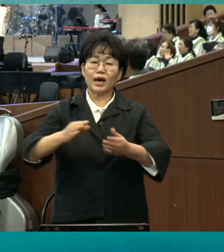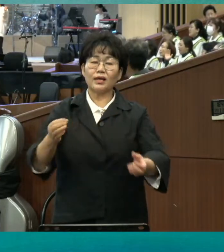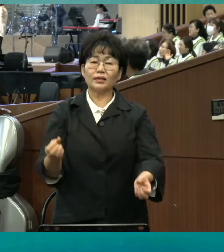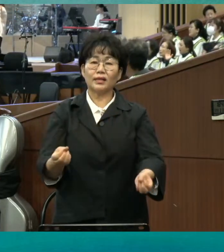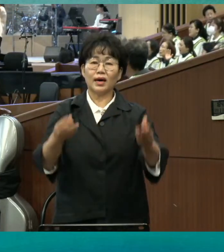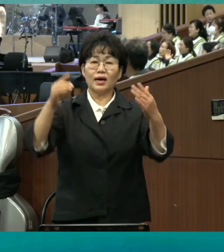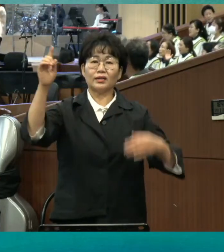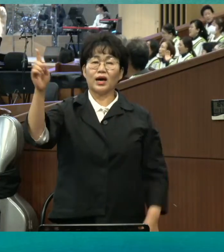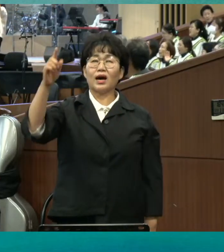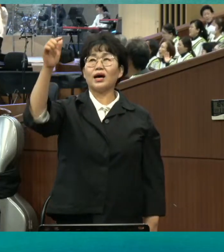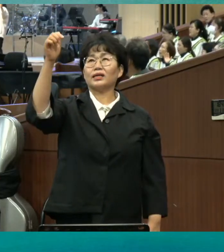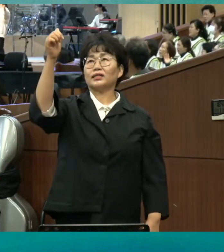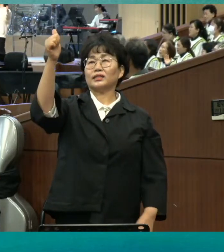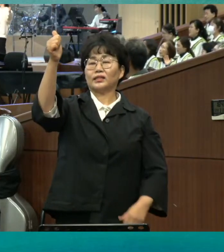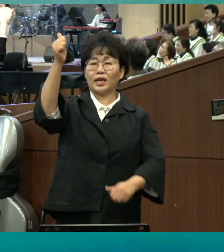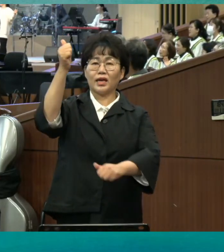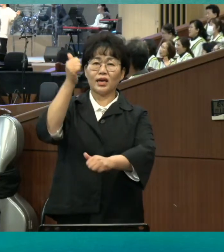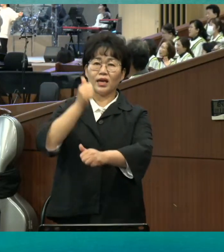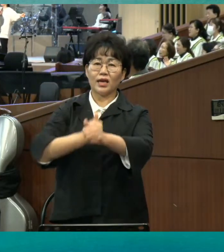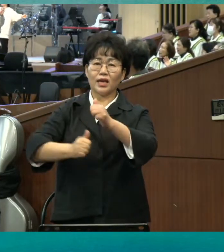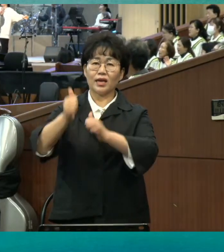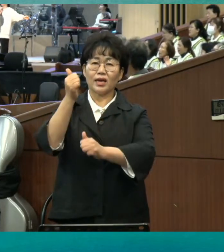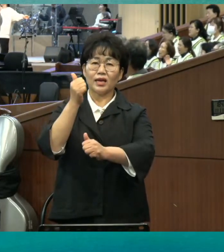호산나 다윗의